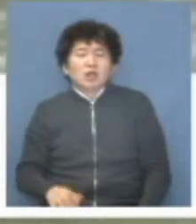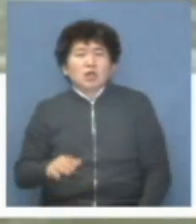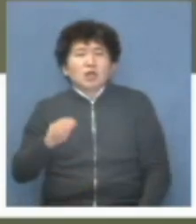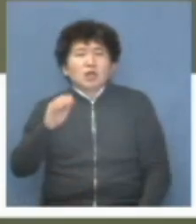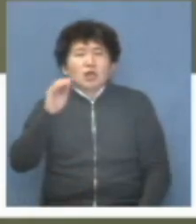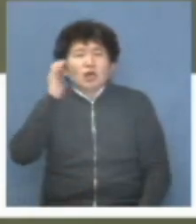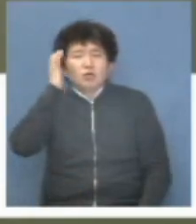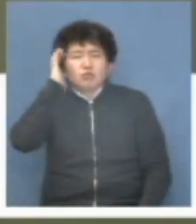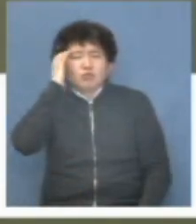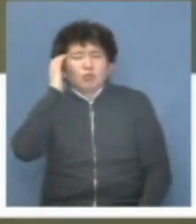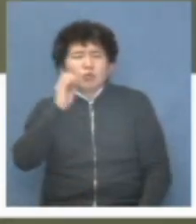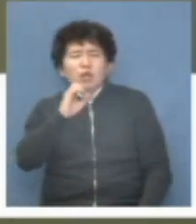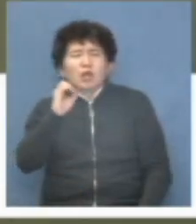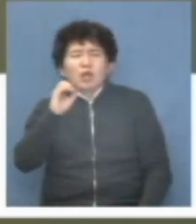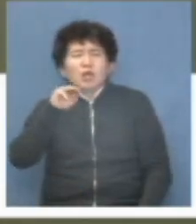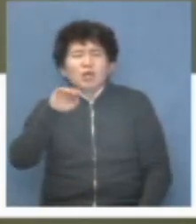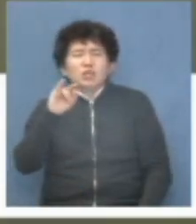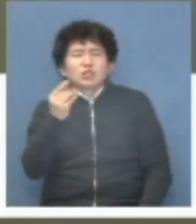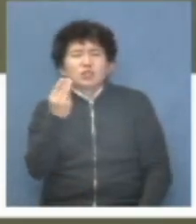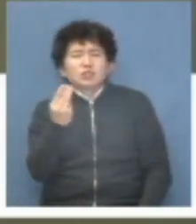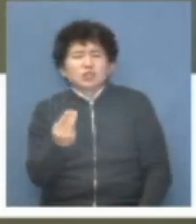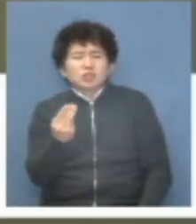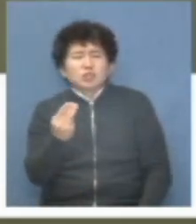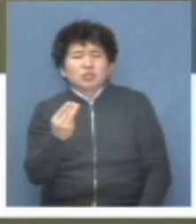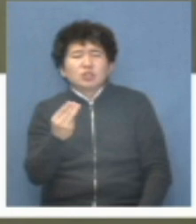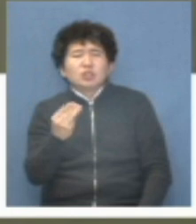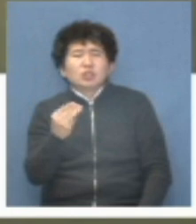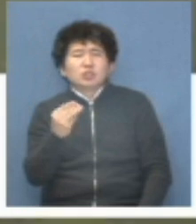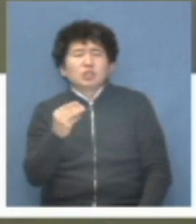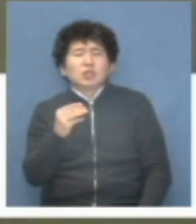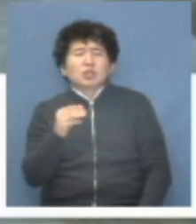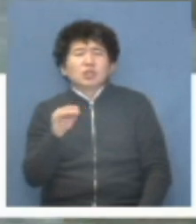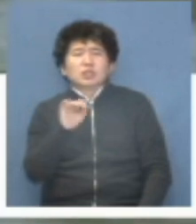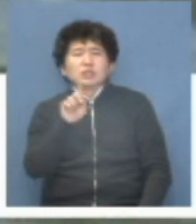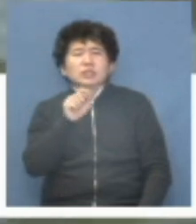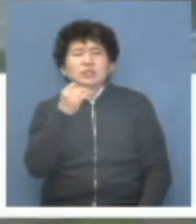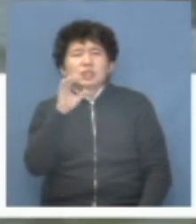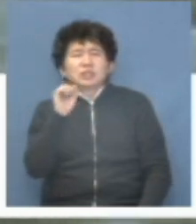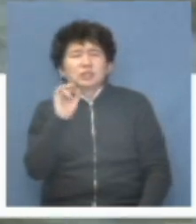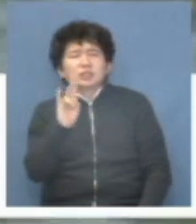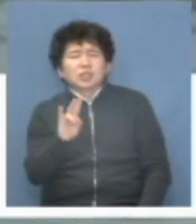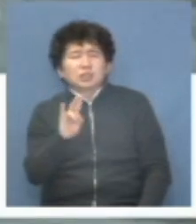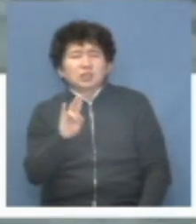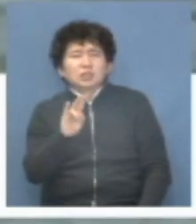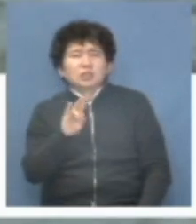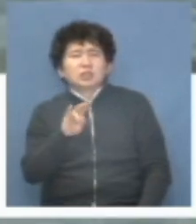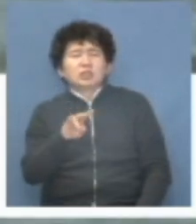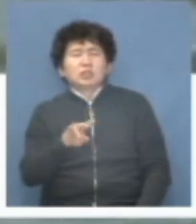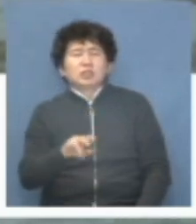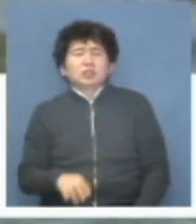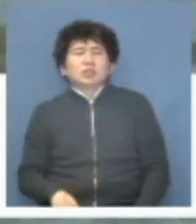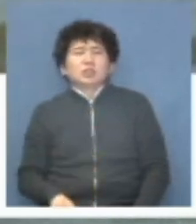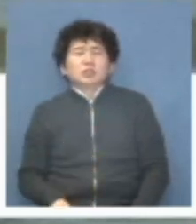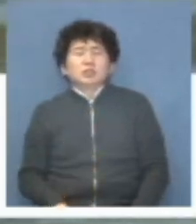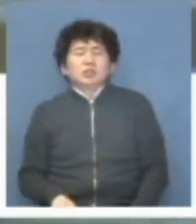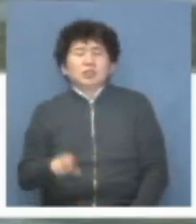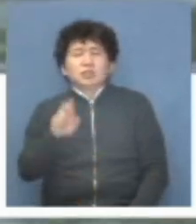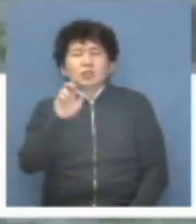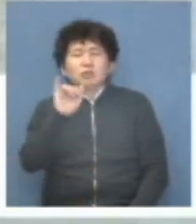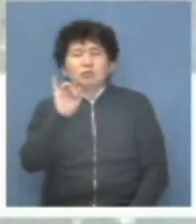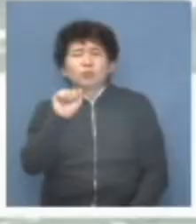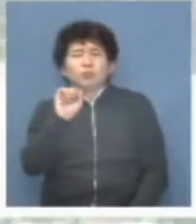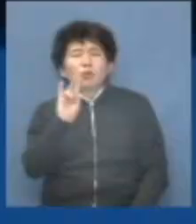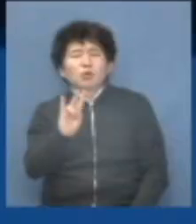өзеніне, ал Қарай Ертіс Айсан өзеніне құяды. Марқакөл ауданының Боран ауылында орналасқан гидробекеттегі